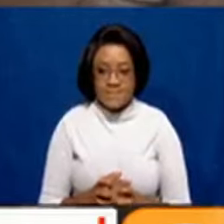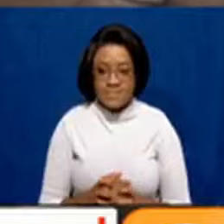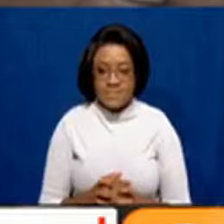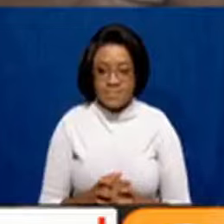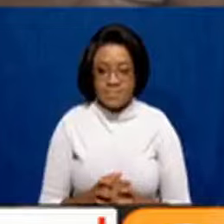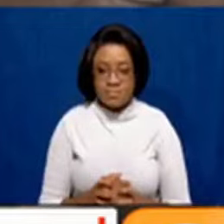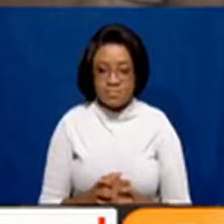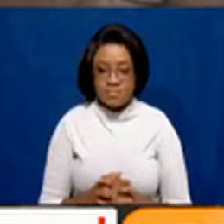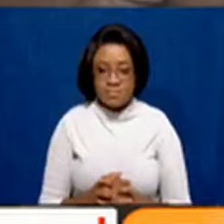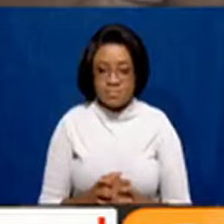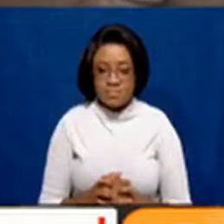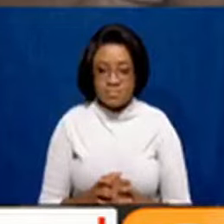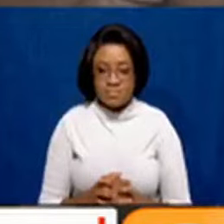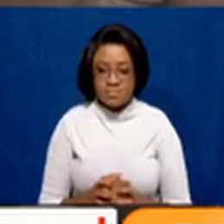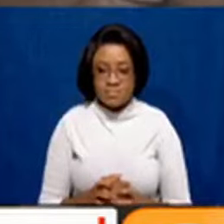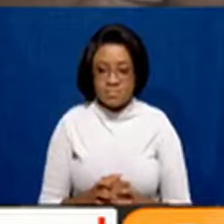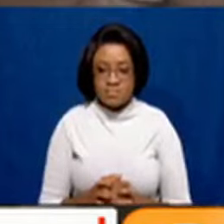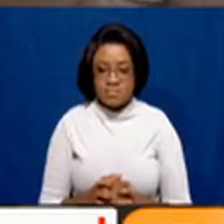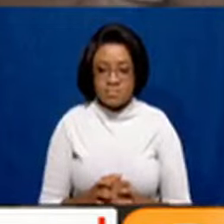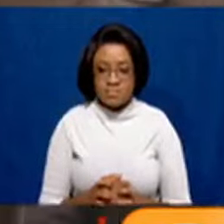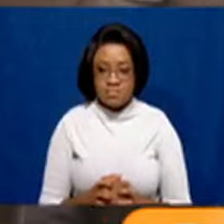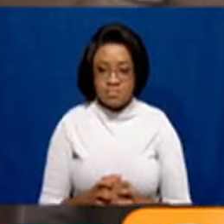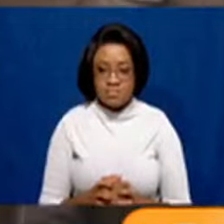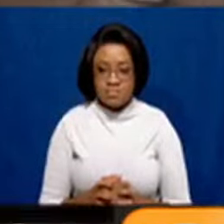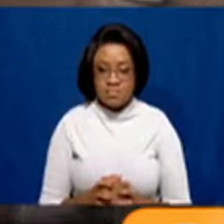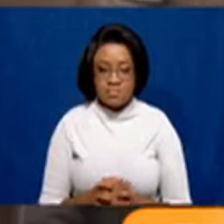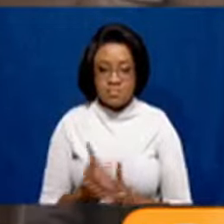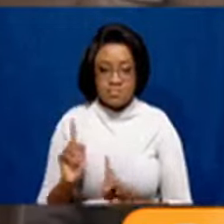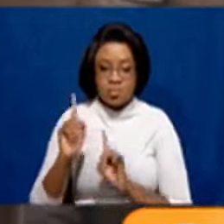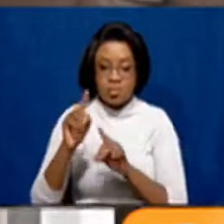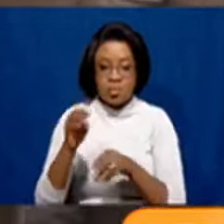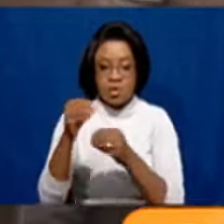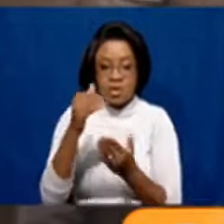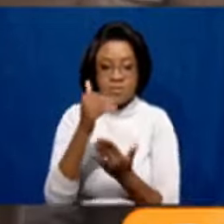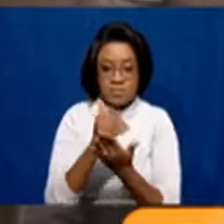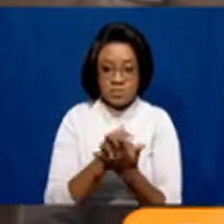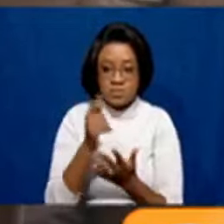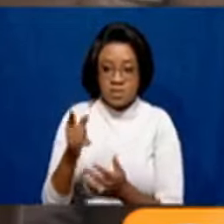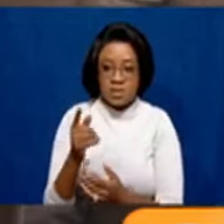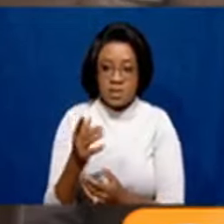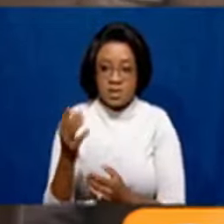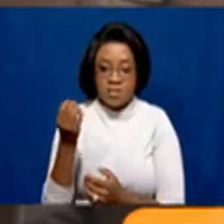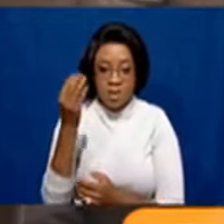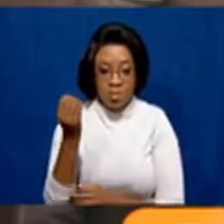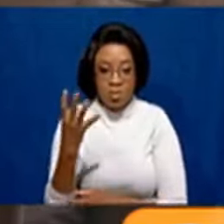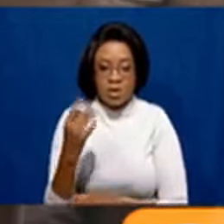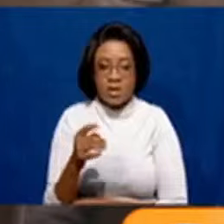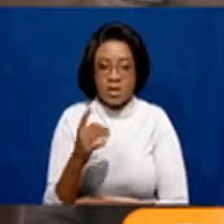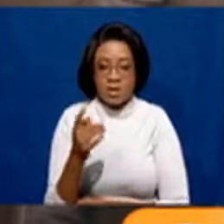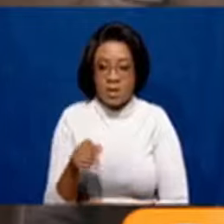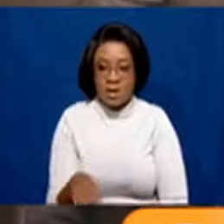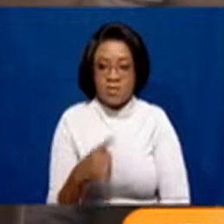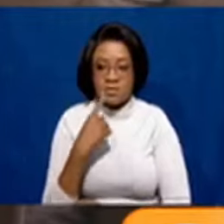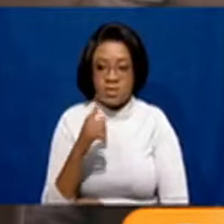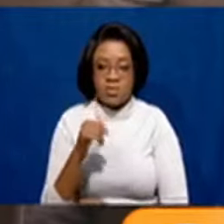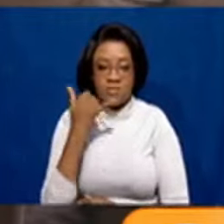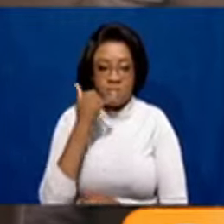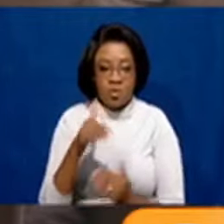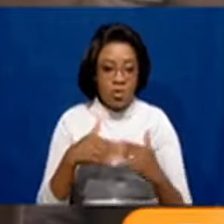suspicious. Ameenda kuandikisha statement juzi hiyo Bamburi. Wale maskari ambao wana handle sahihi kesi wanamwambia simu